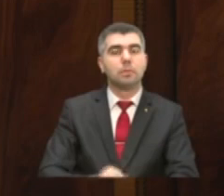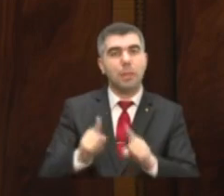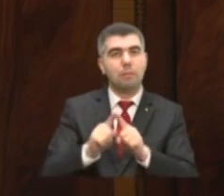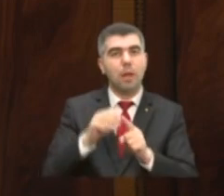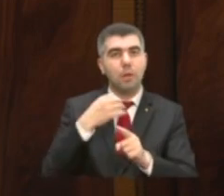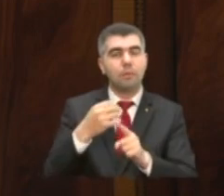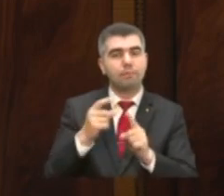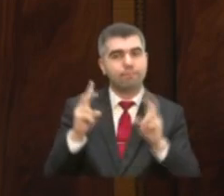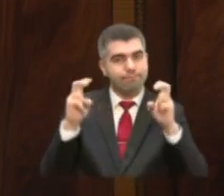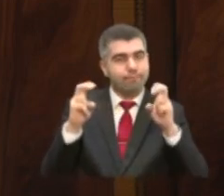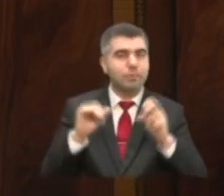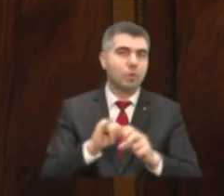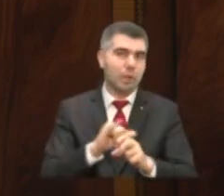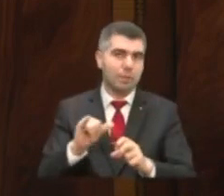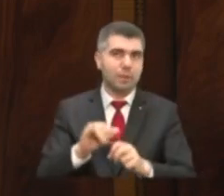قوس،